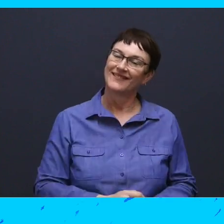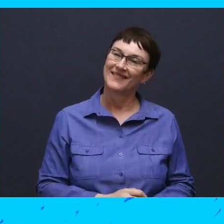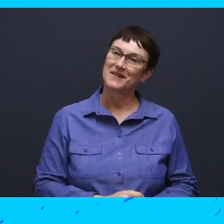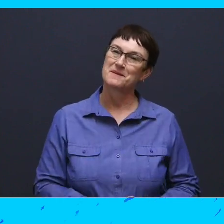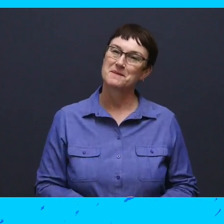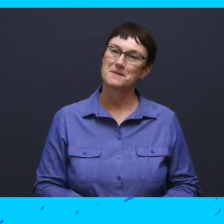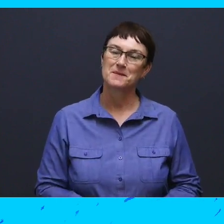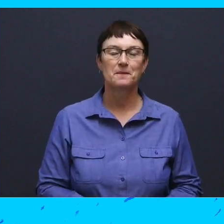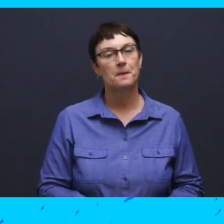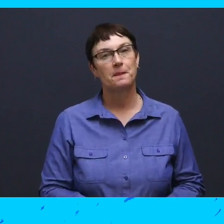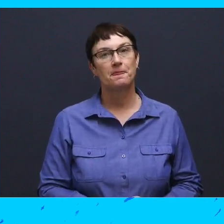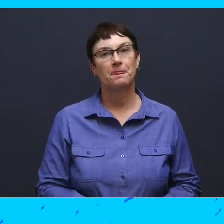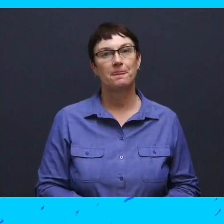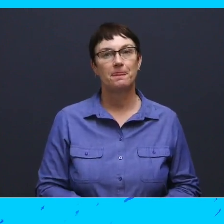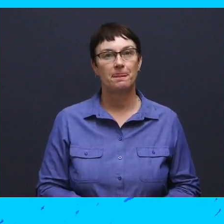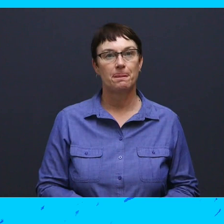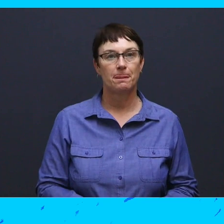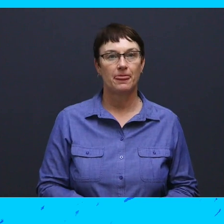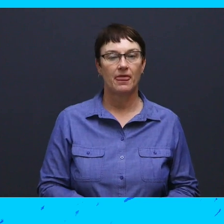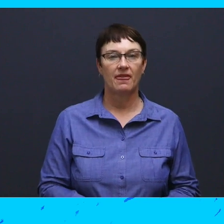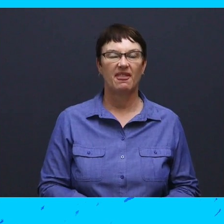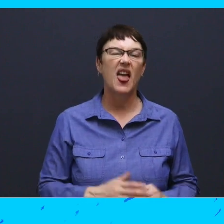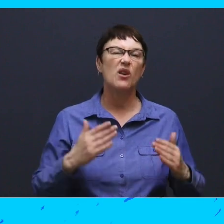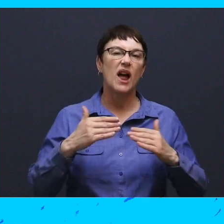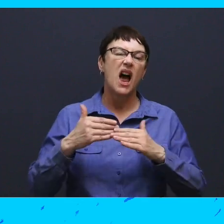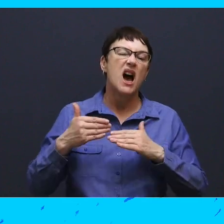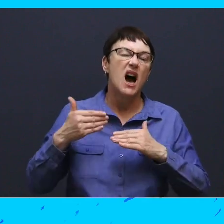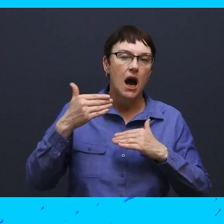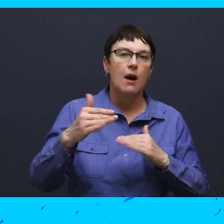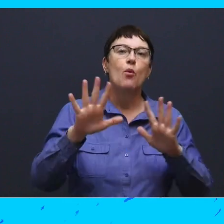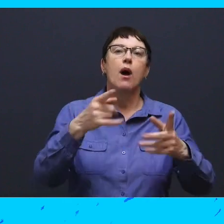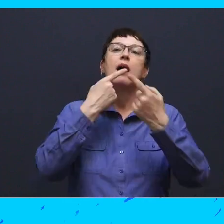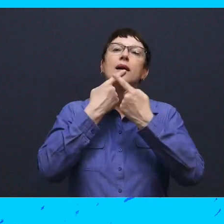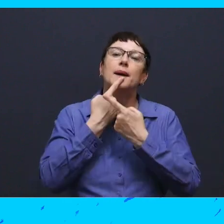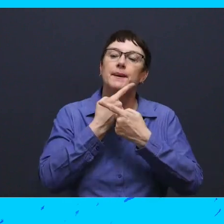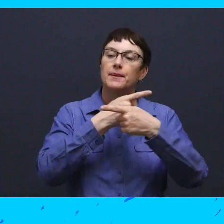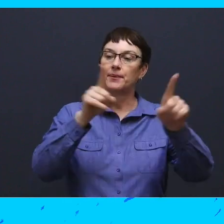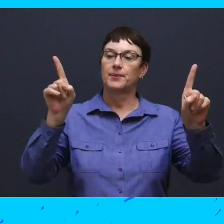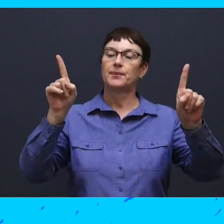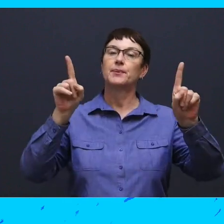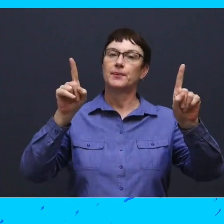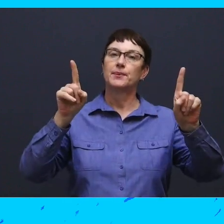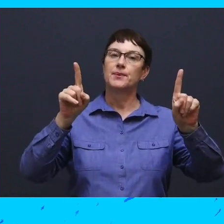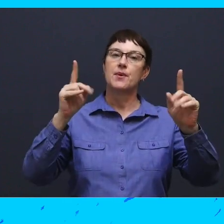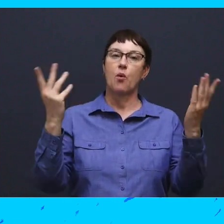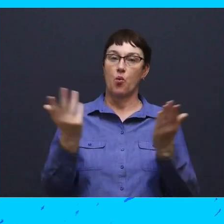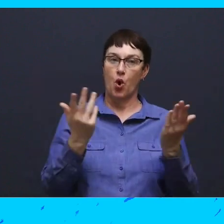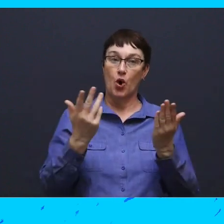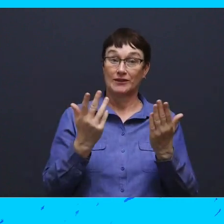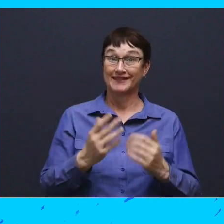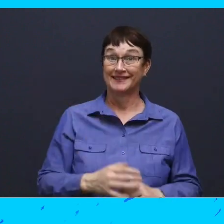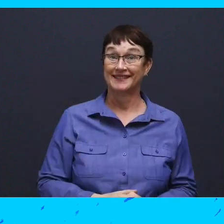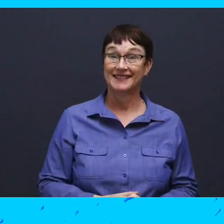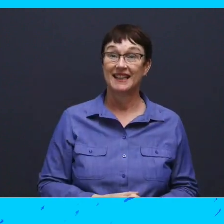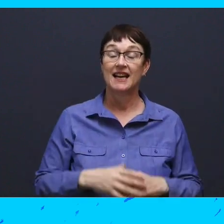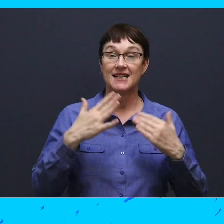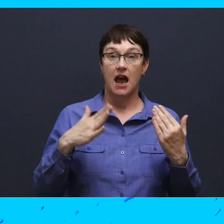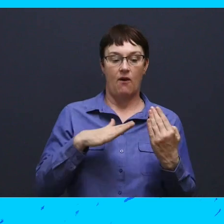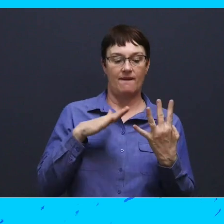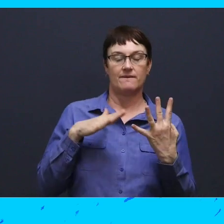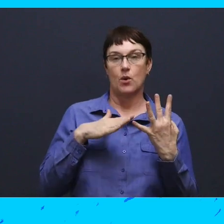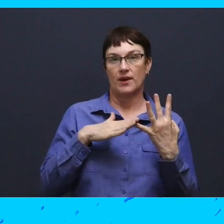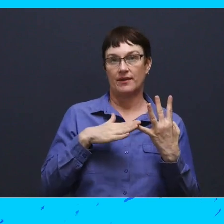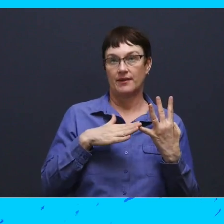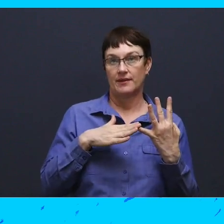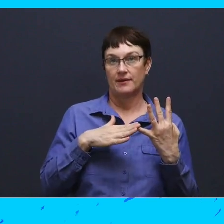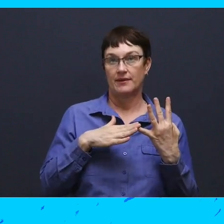notre enquête. Je vais récupérer une réponse. Je veux la meilleure,